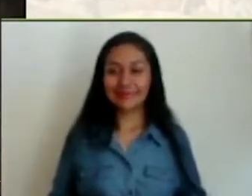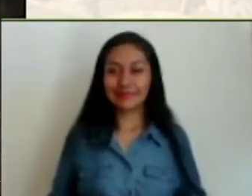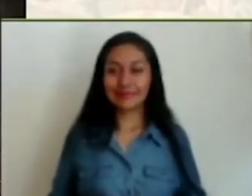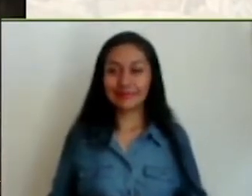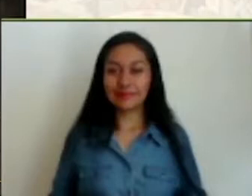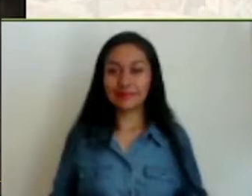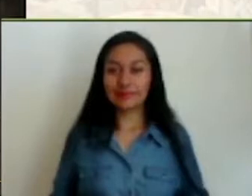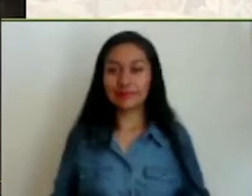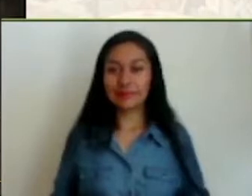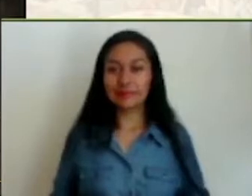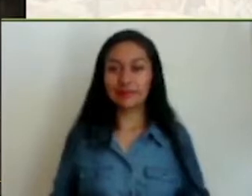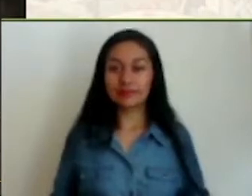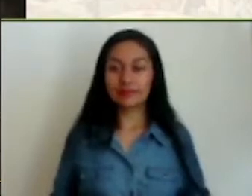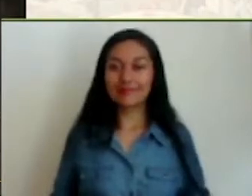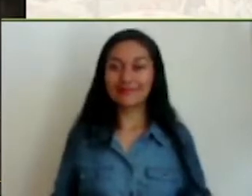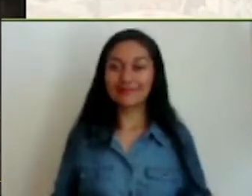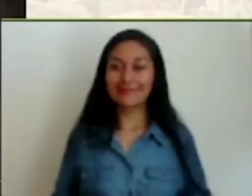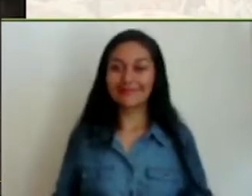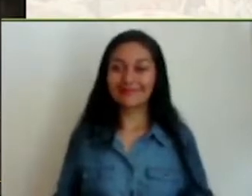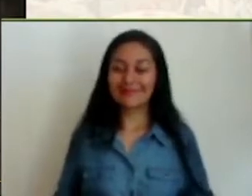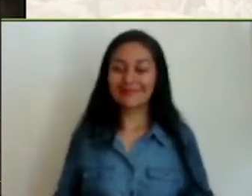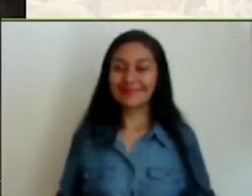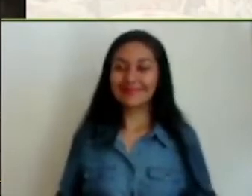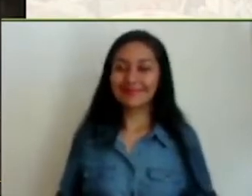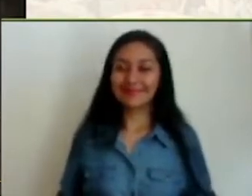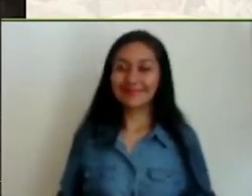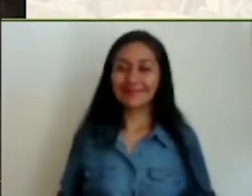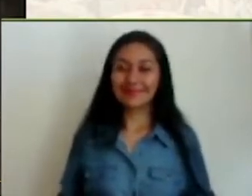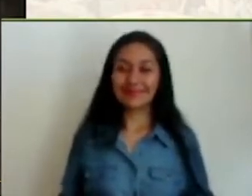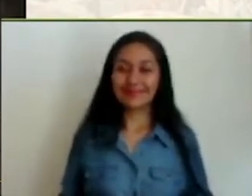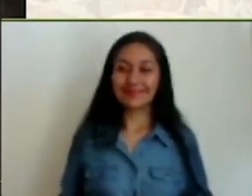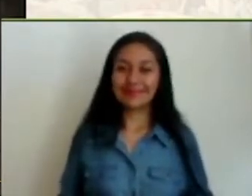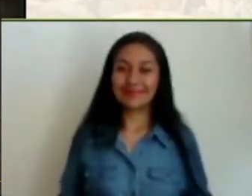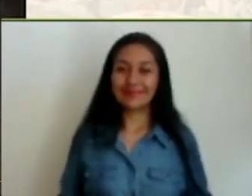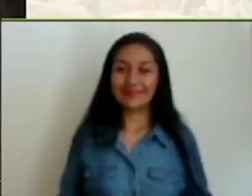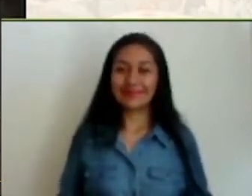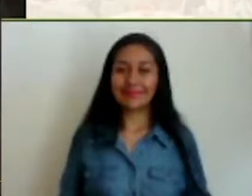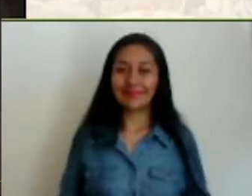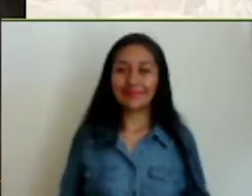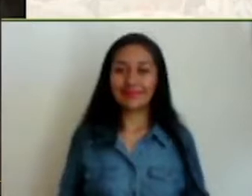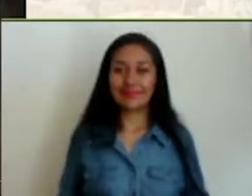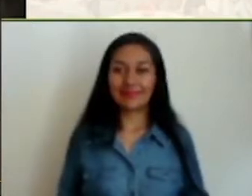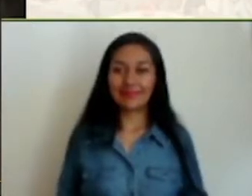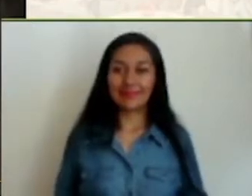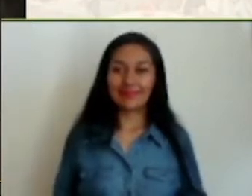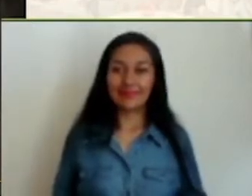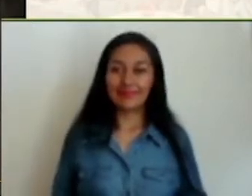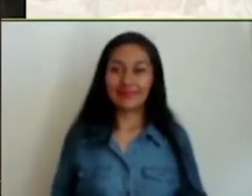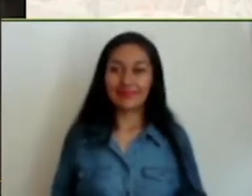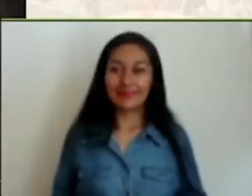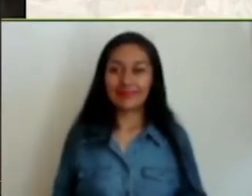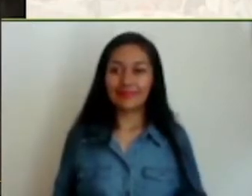separare i malati dai certi, da quelli sospetti e dai sani. L'efficienza, vediamo qui